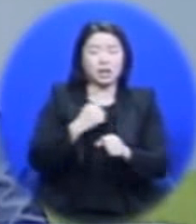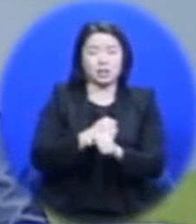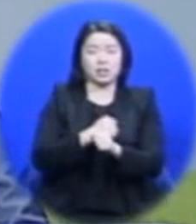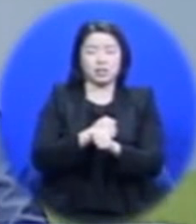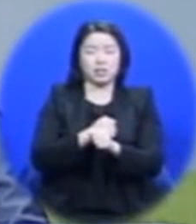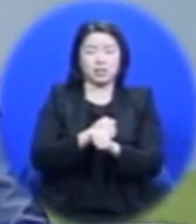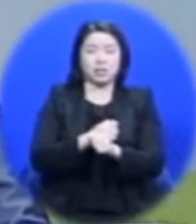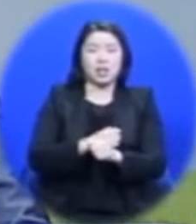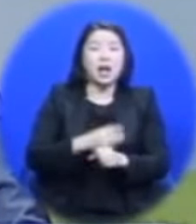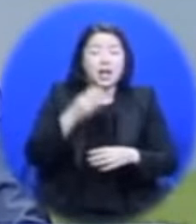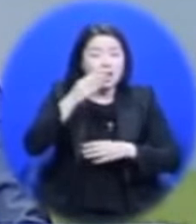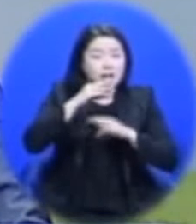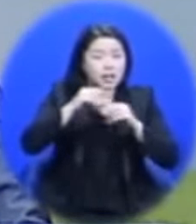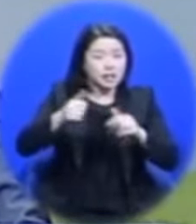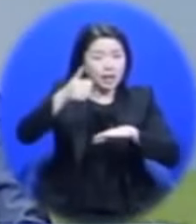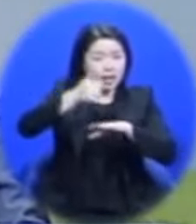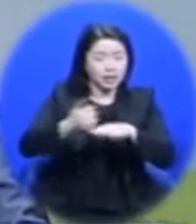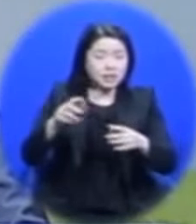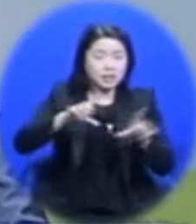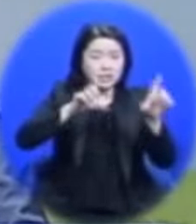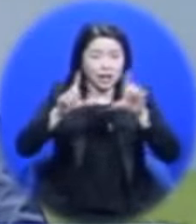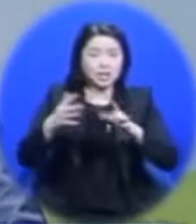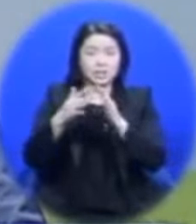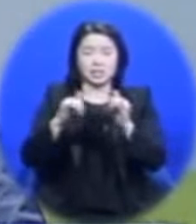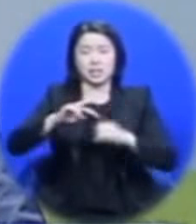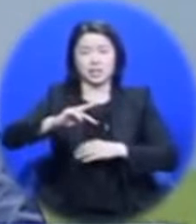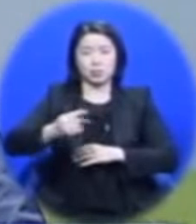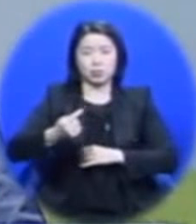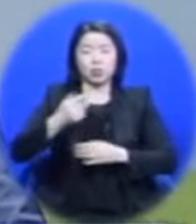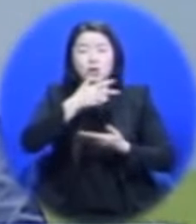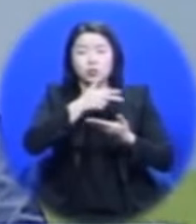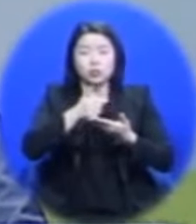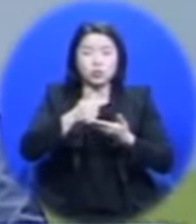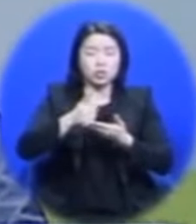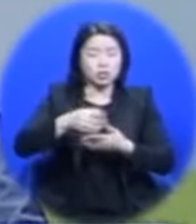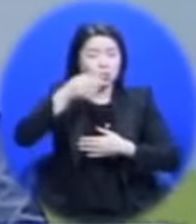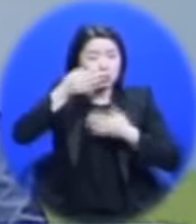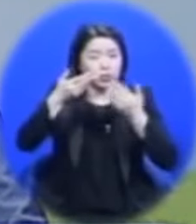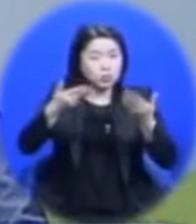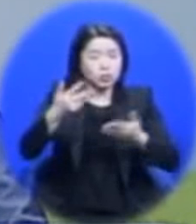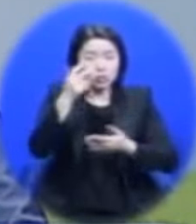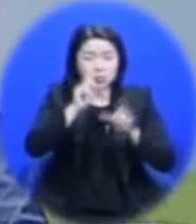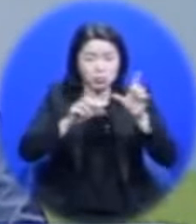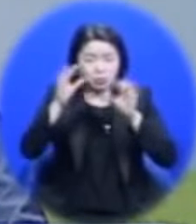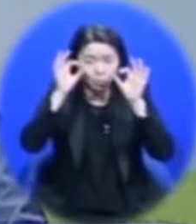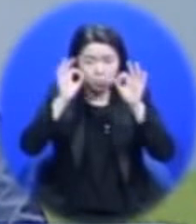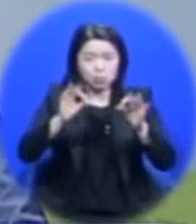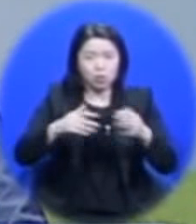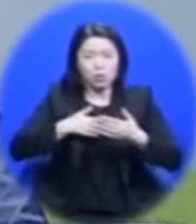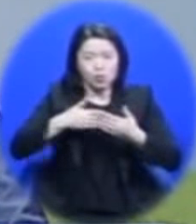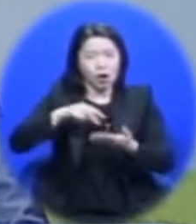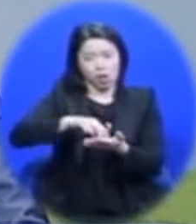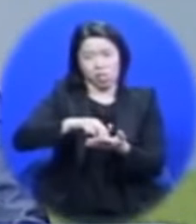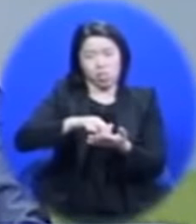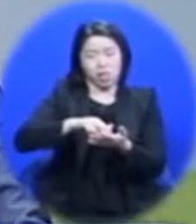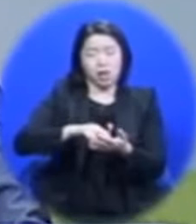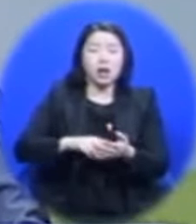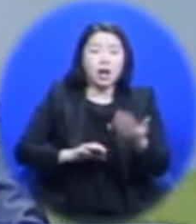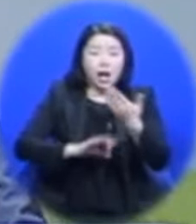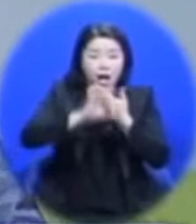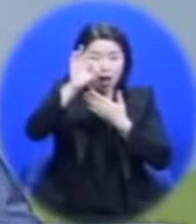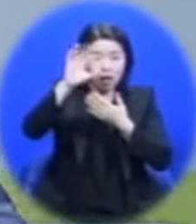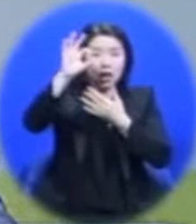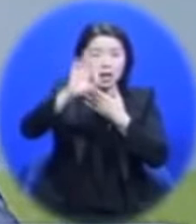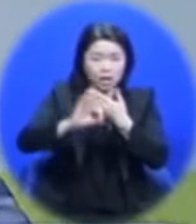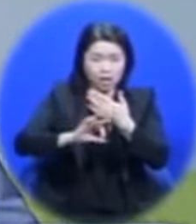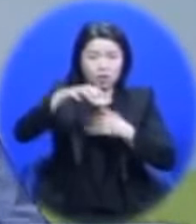가라앉히셨습니다. 땅끝에 사는 사람들까지 주님께서 보이신 징조를 보고 두려워서 떱니다. 해 뜨는 곳과